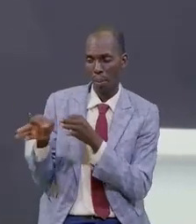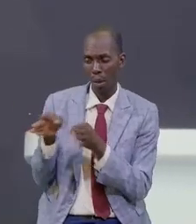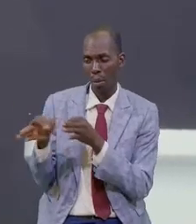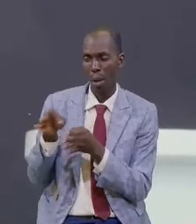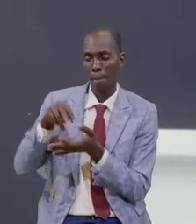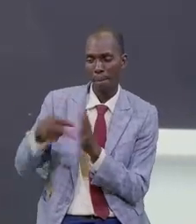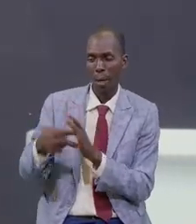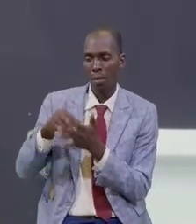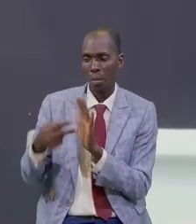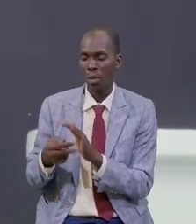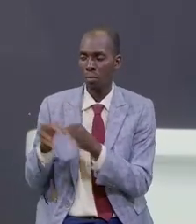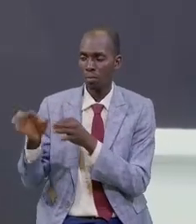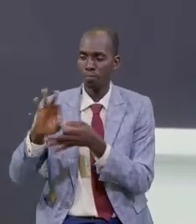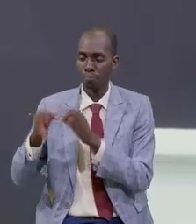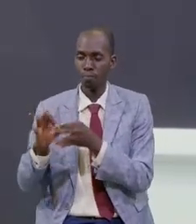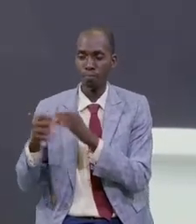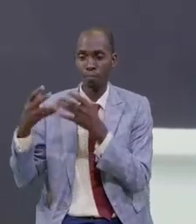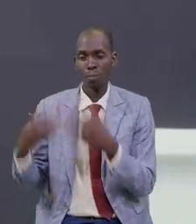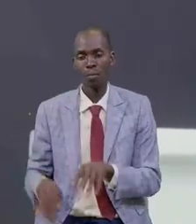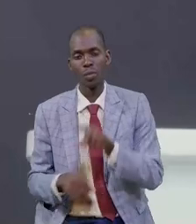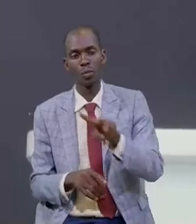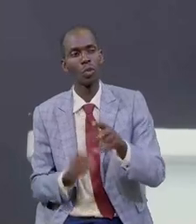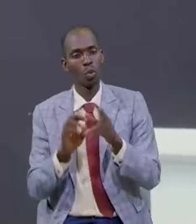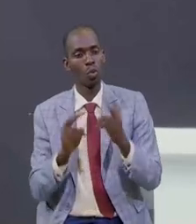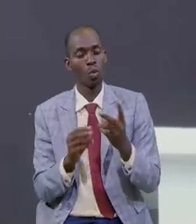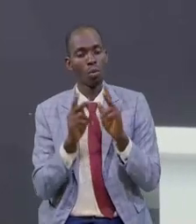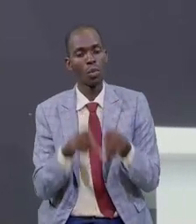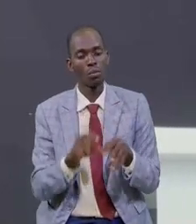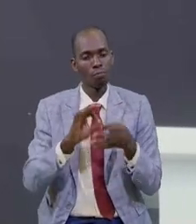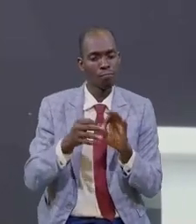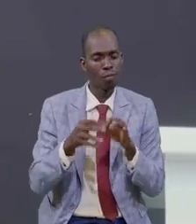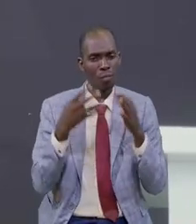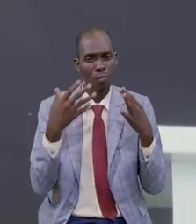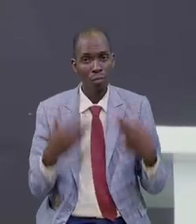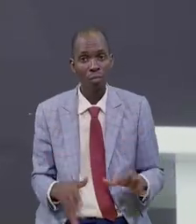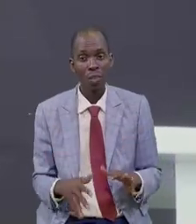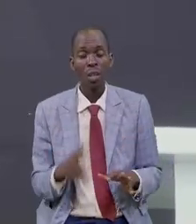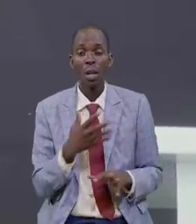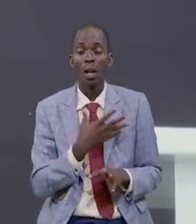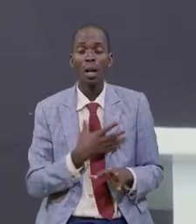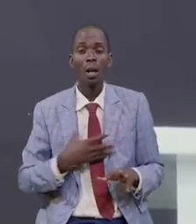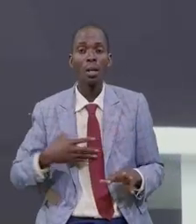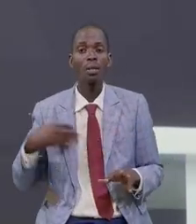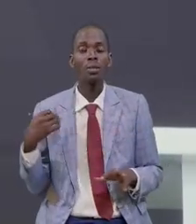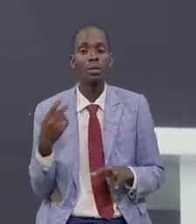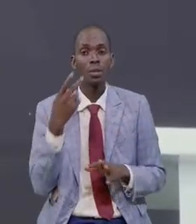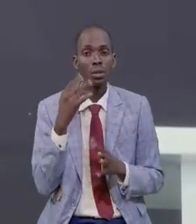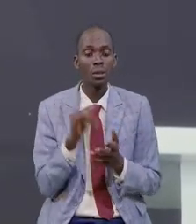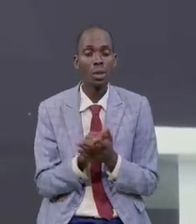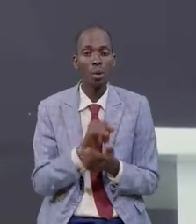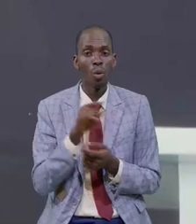et l'interprétation a été accomplie et il a réussi à dans